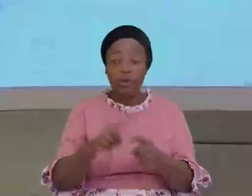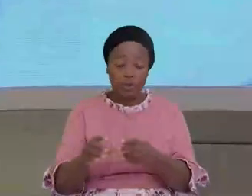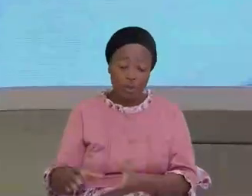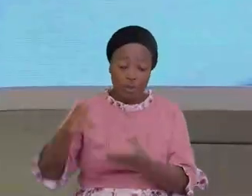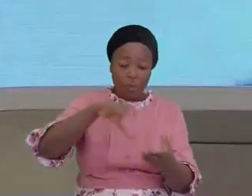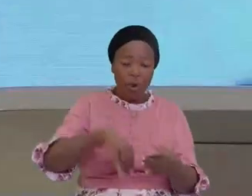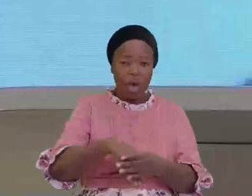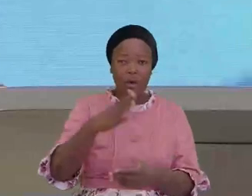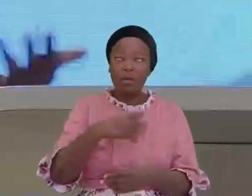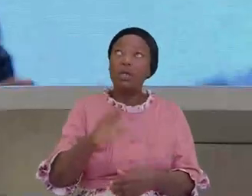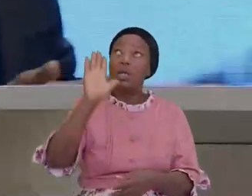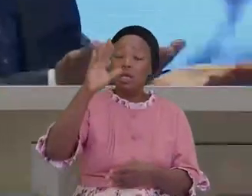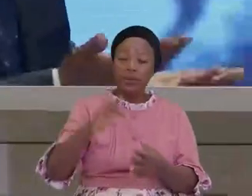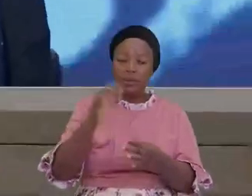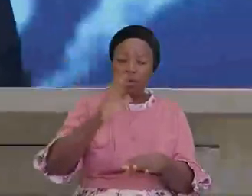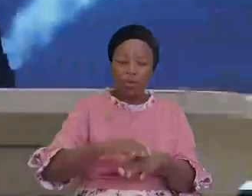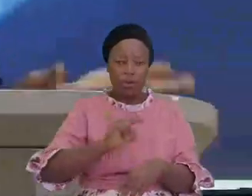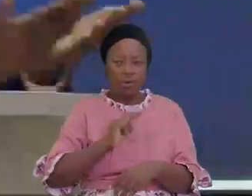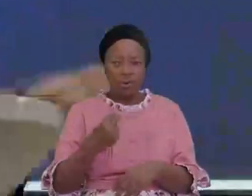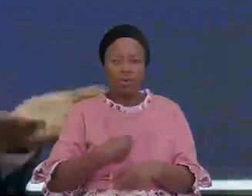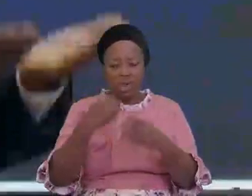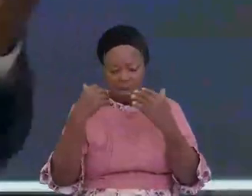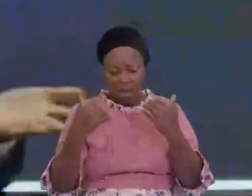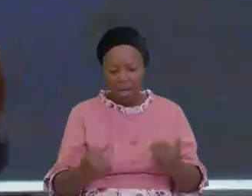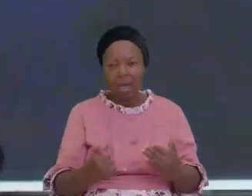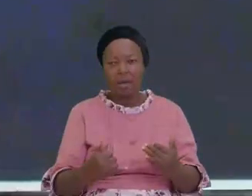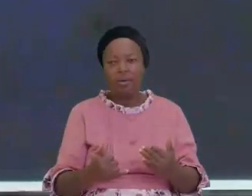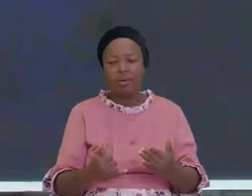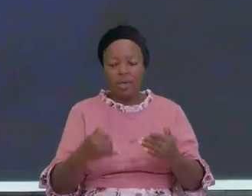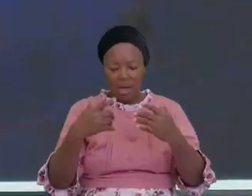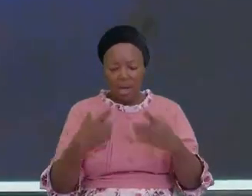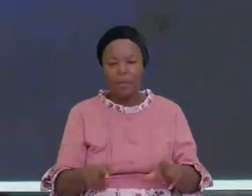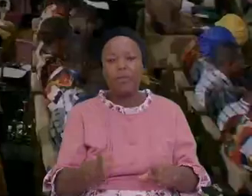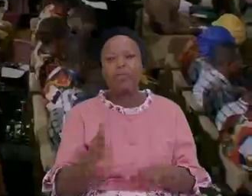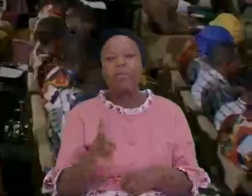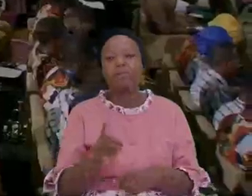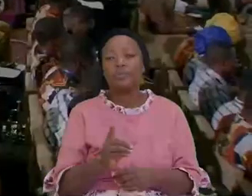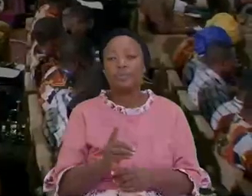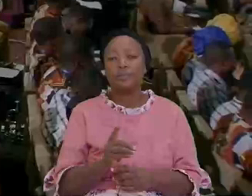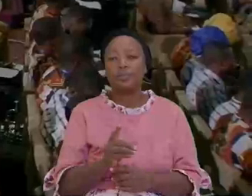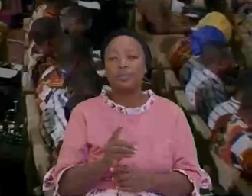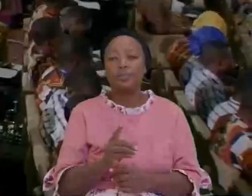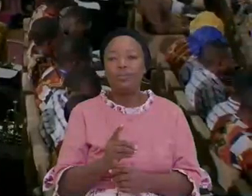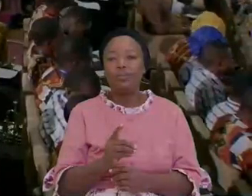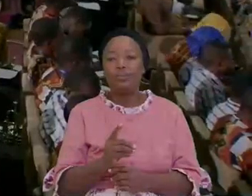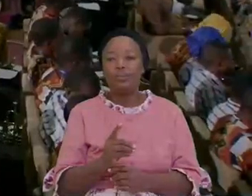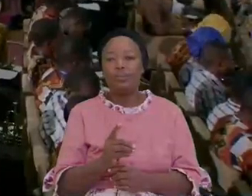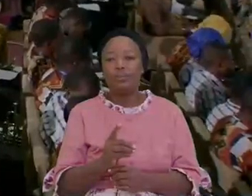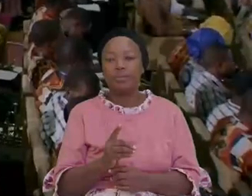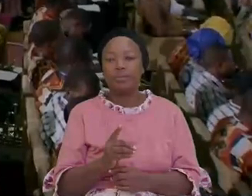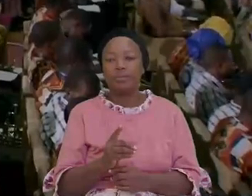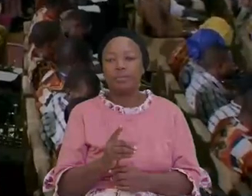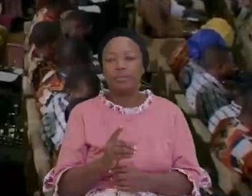Alors la promesse de répandre, de déverser son esprit sur nous pourra avoir lieu.